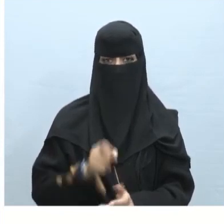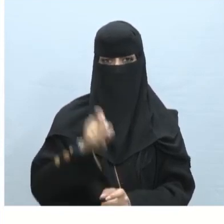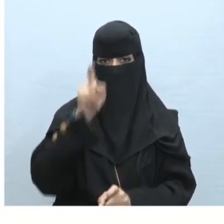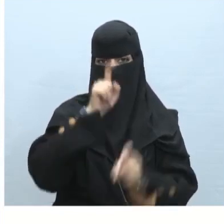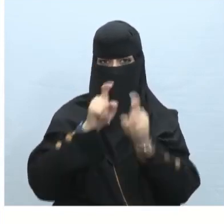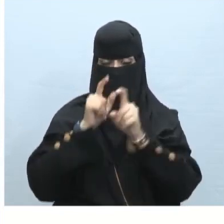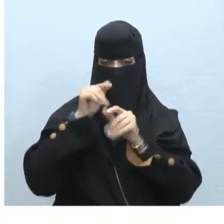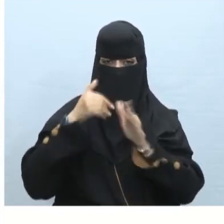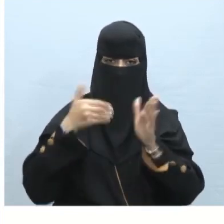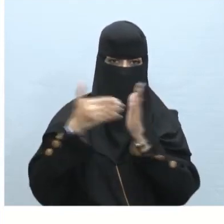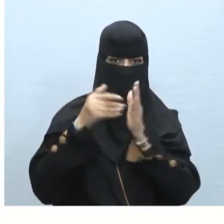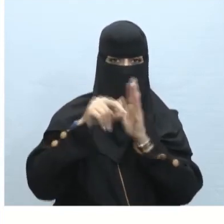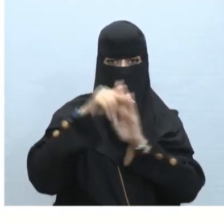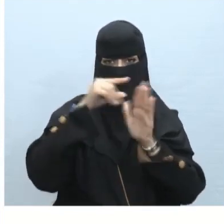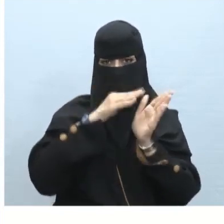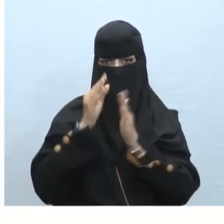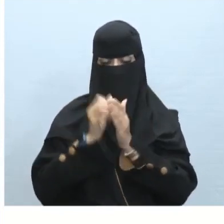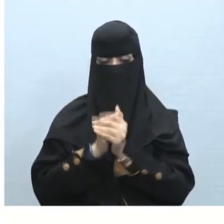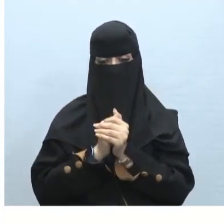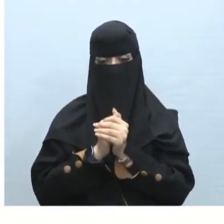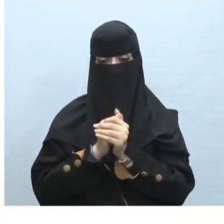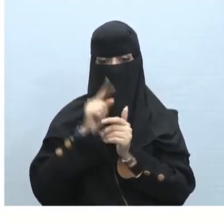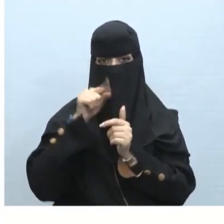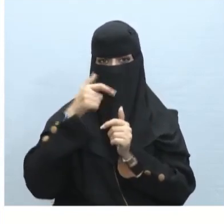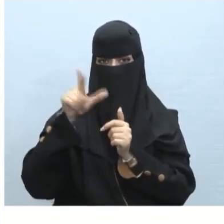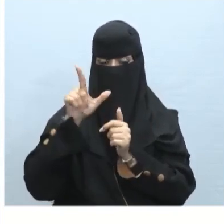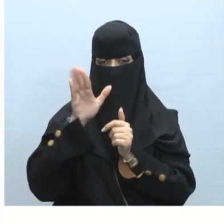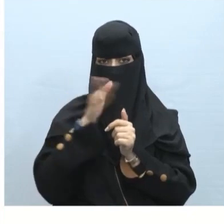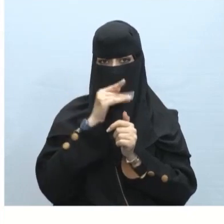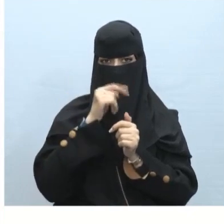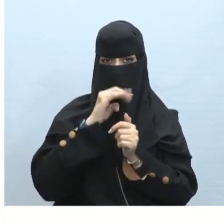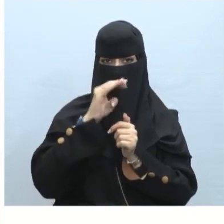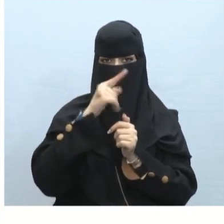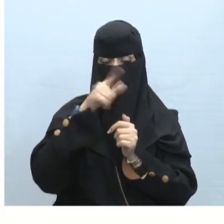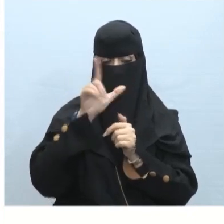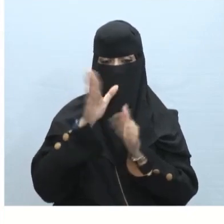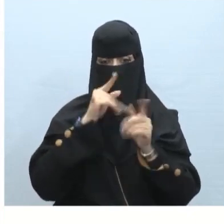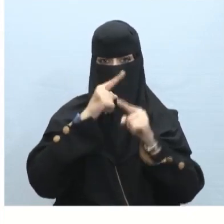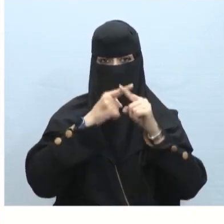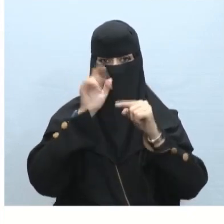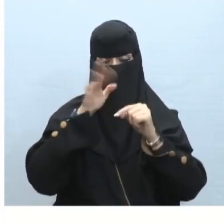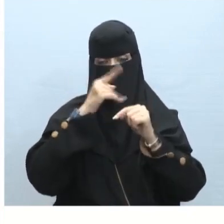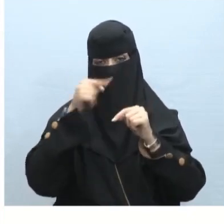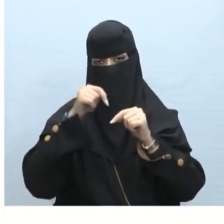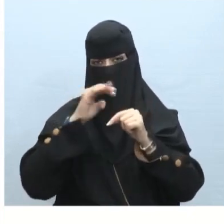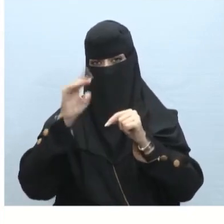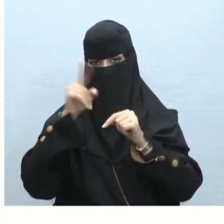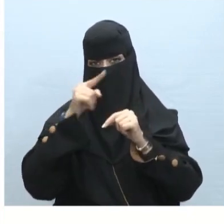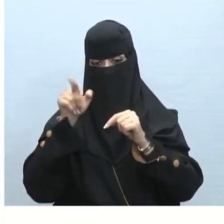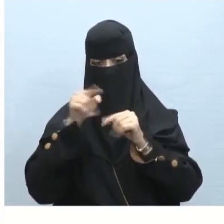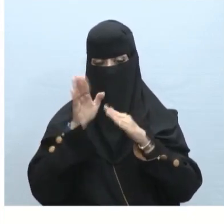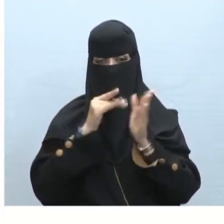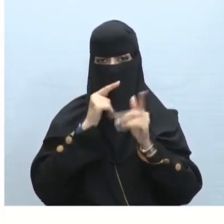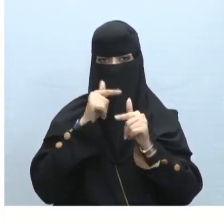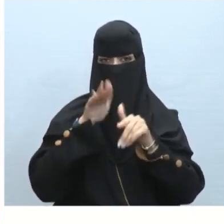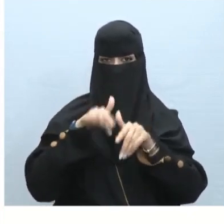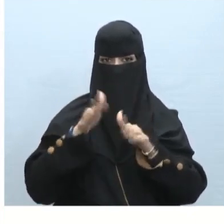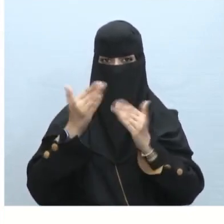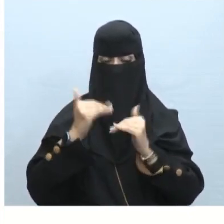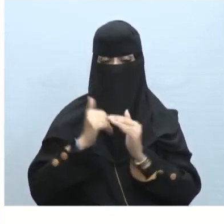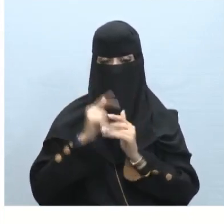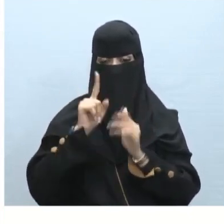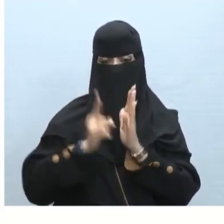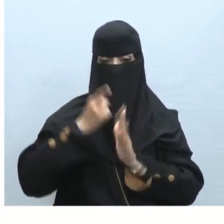نصل الى تقويم الدرس ضع علامه صح امام العباره الصحيحه او علامه خطا امام العباره الخطيه فيما يلي